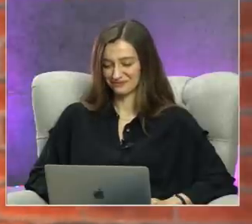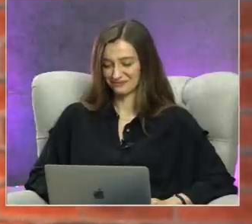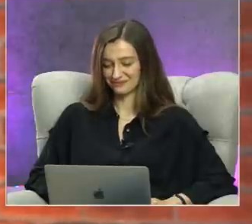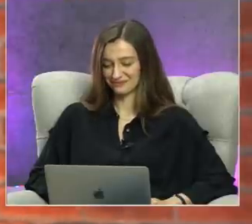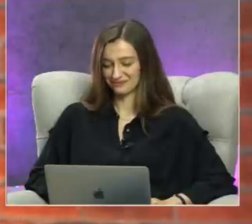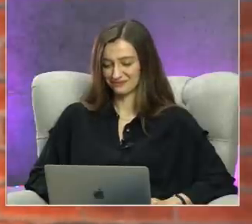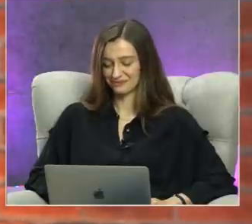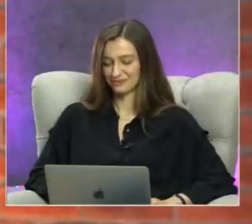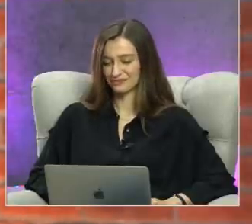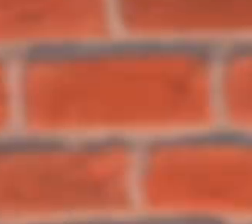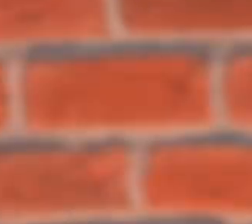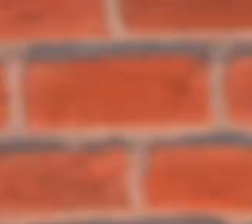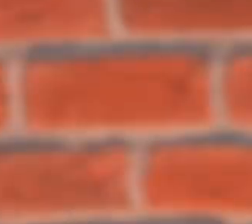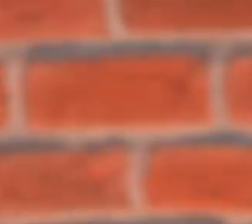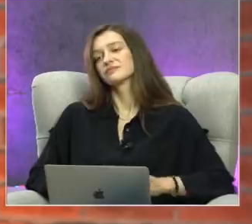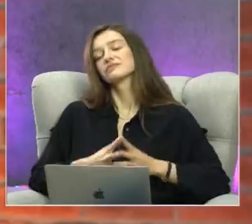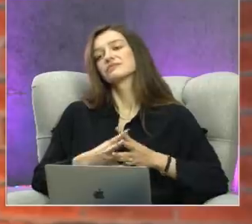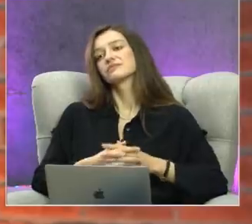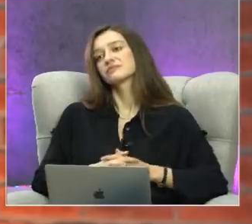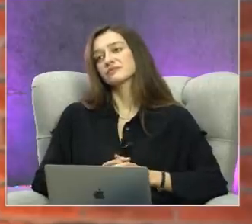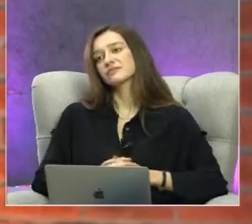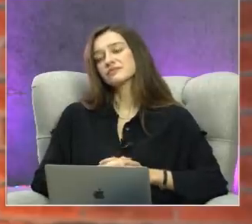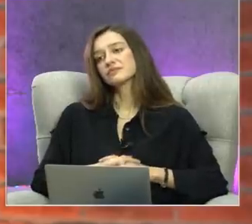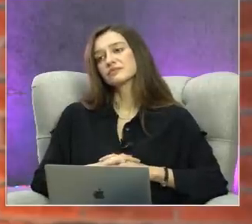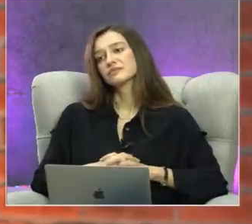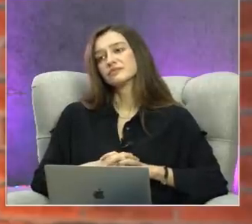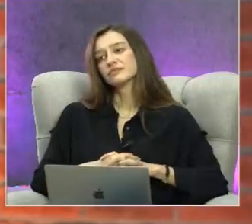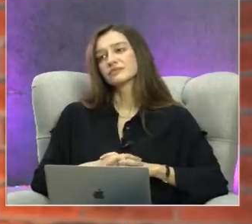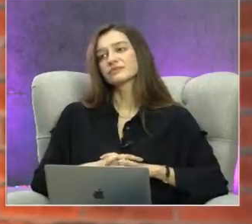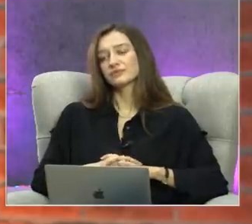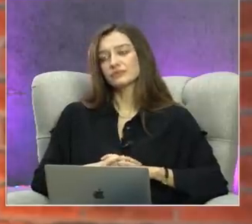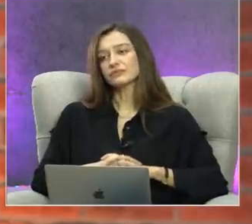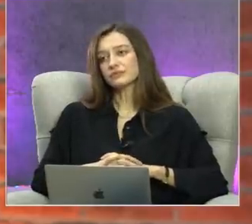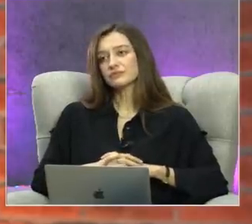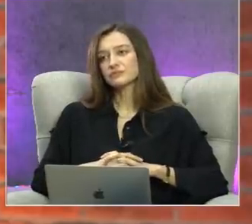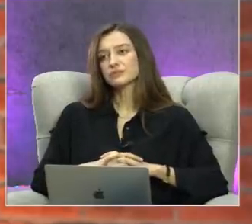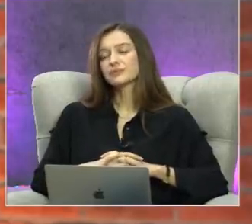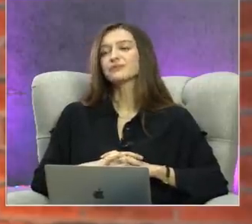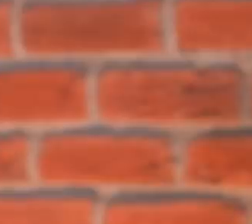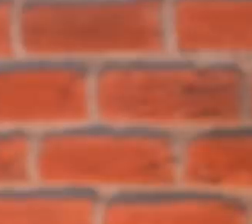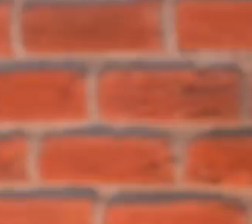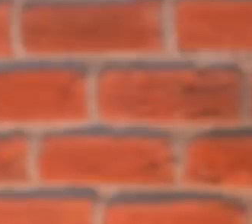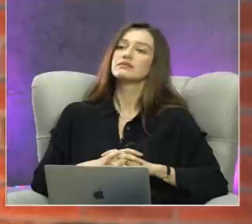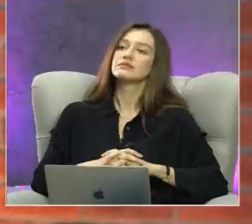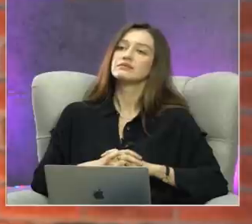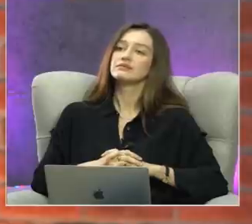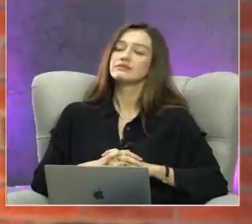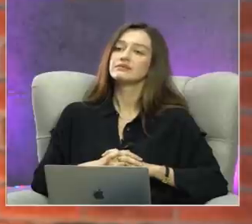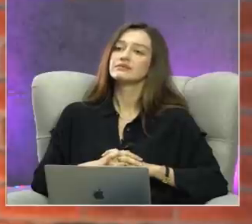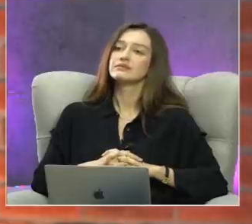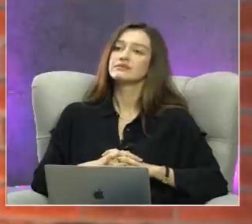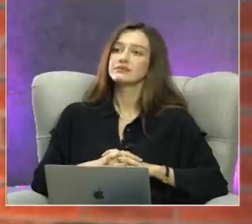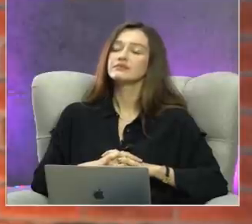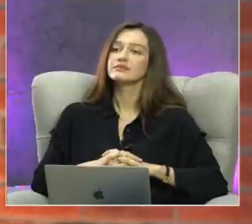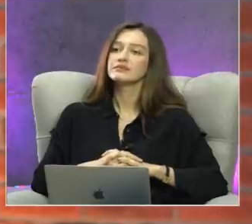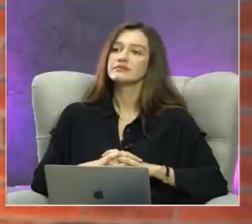yaşıyorsa oradan bir şey devşirmeye çalışalım. Kısacası büyük cevaplar alacağız diye kendimizi millete kaptırmayalım arkadaşlar. Tamam mı? Orayı kapatayım.